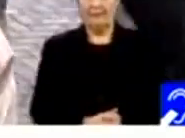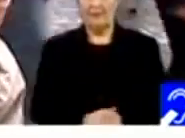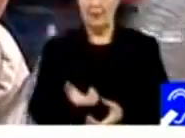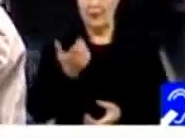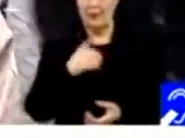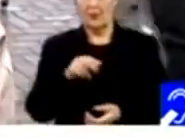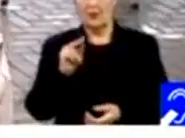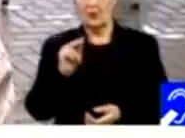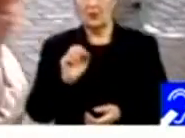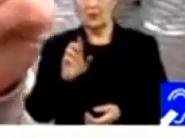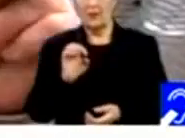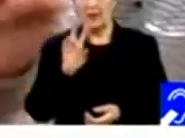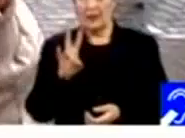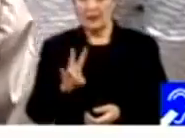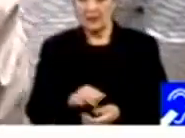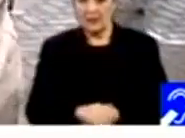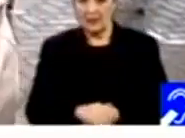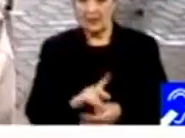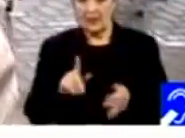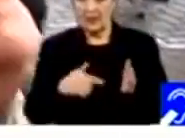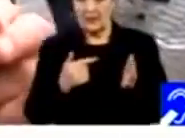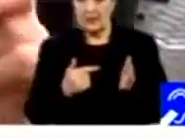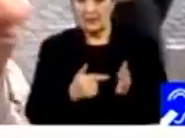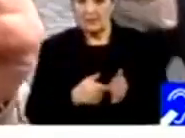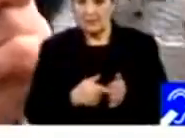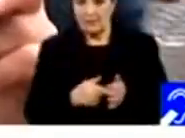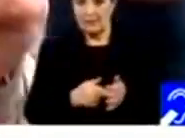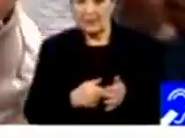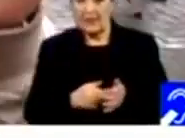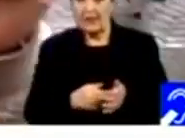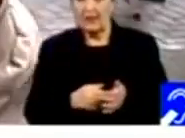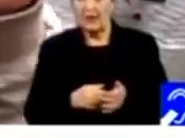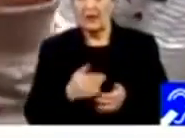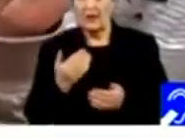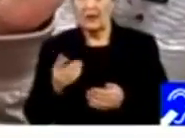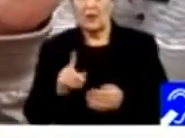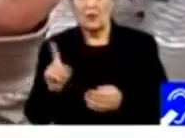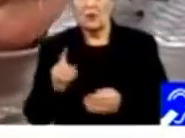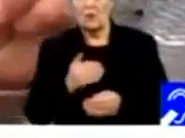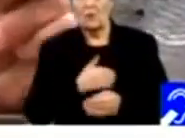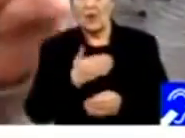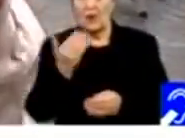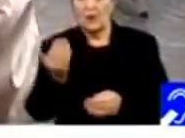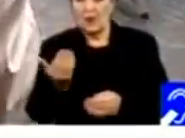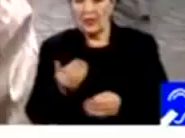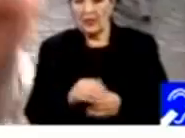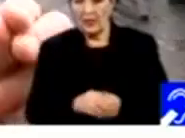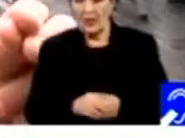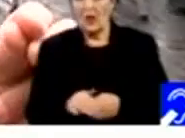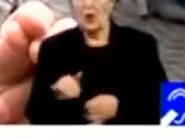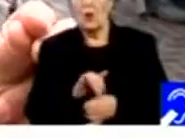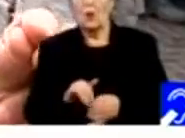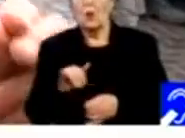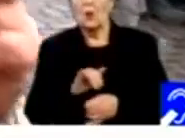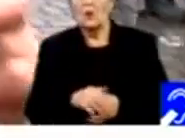Domnul Ciuba, ar trebui întâi să regulați întrebarea transportului, să vă puștesc cum scade, să nu umbli cum vreau ei. A doilea,